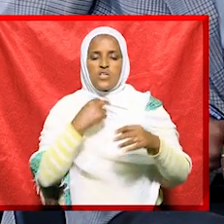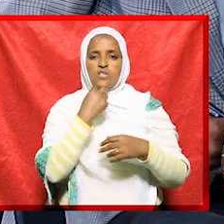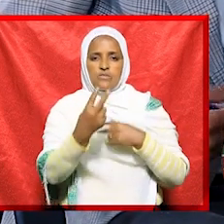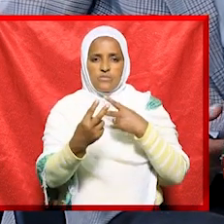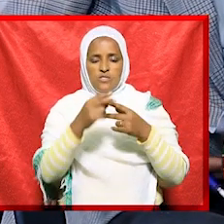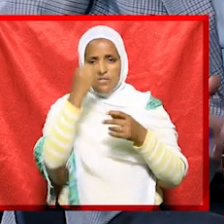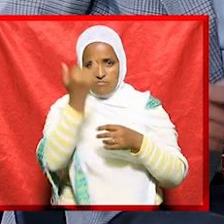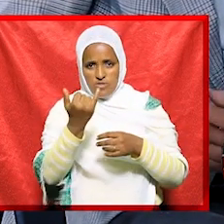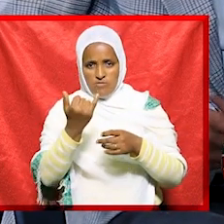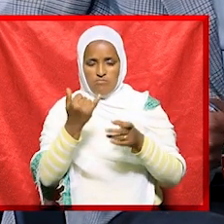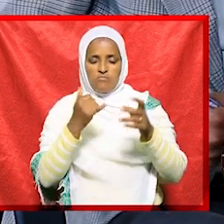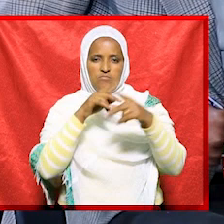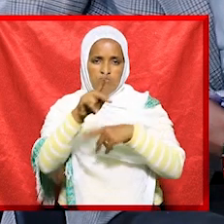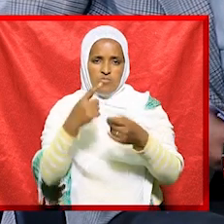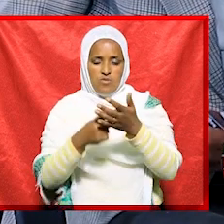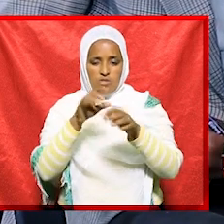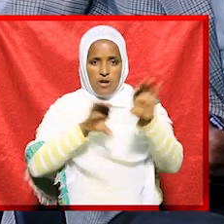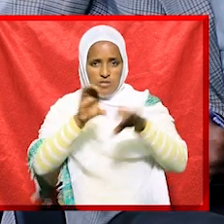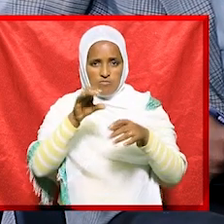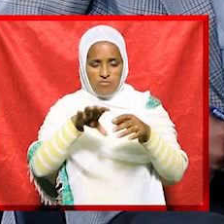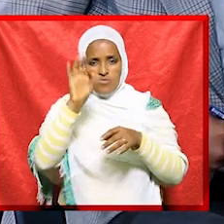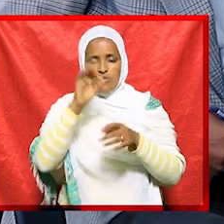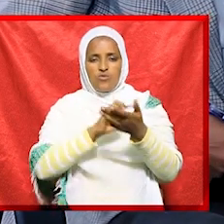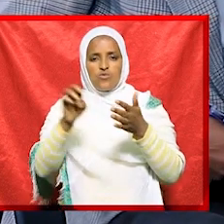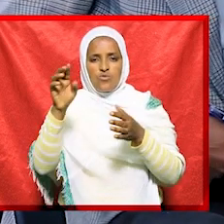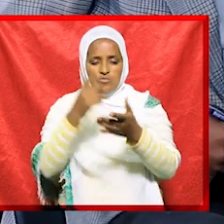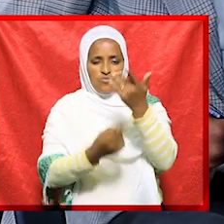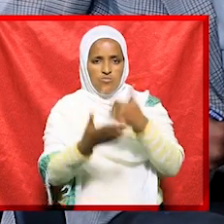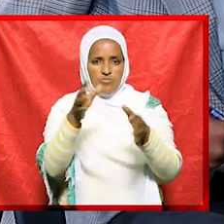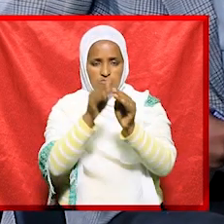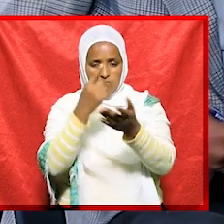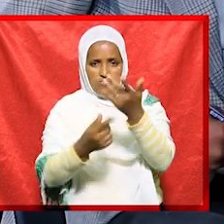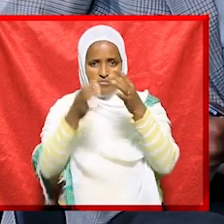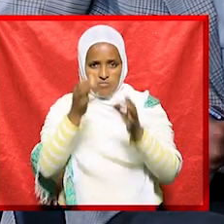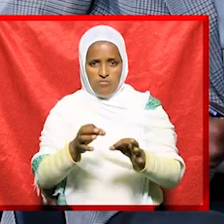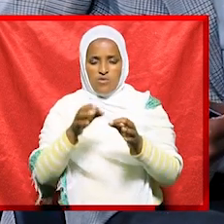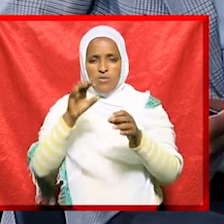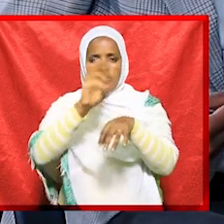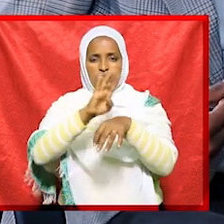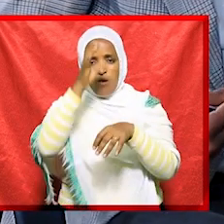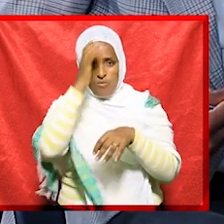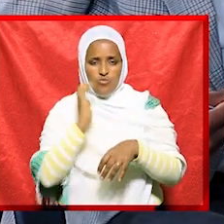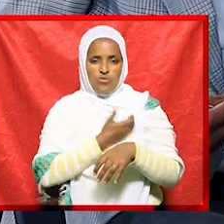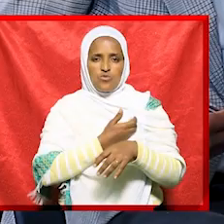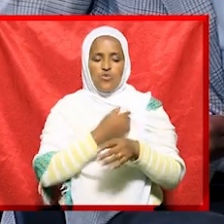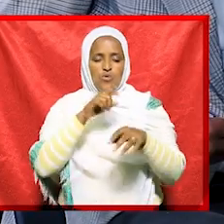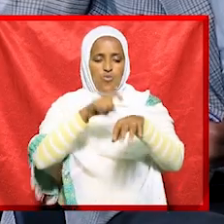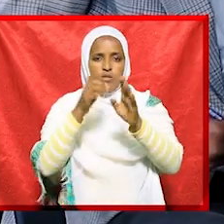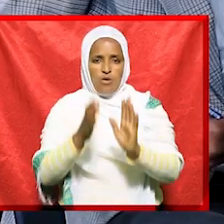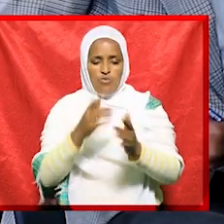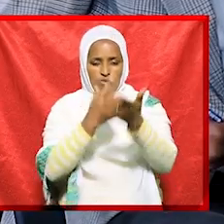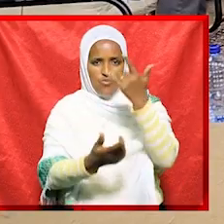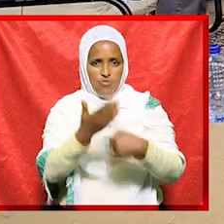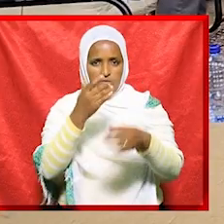መንፈሳዊ የድምጽና የምስል ዝግጅት ነው። አሁን ያካሄደን የምንገኘው ደግሞ የቅዱስ ሲኖዶስ ውሳኔዎች በሚመለከት ከቤተክርስቲያን አባቶችና ከወንድሞች ጋራ